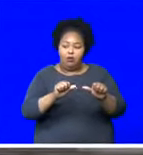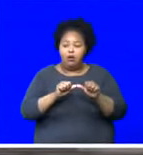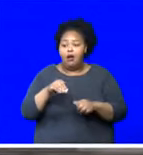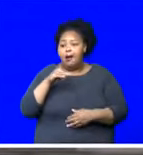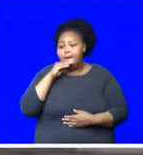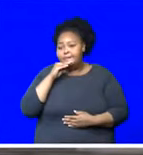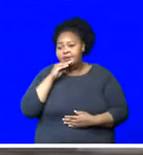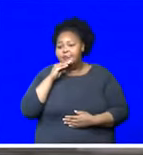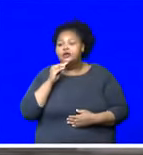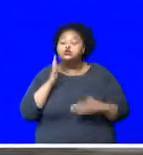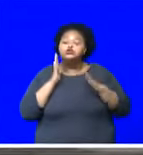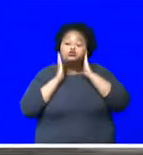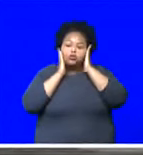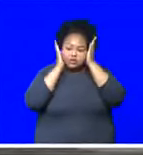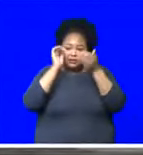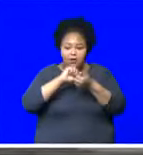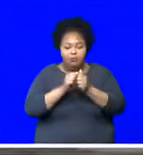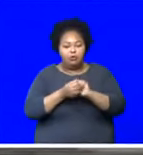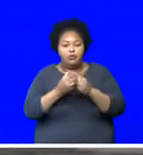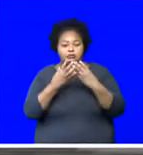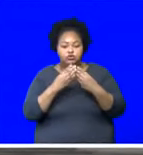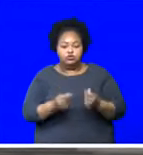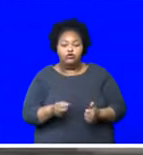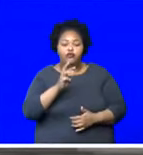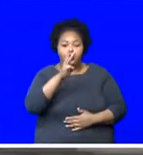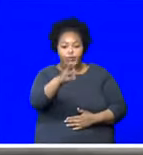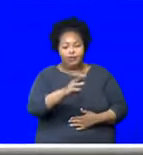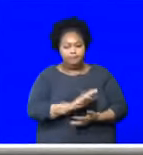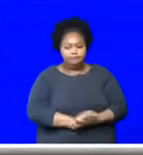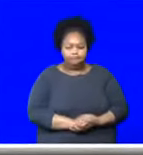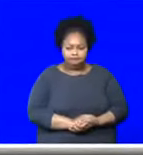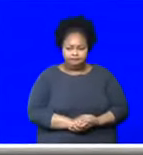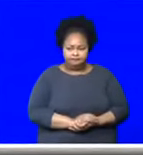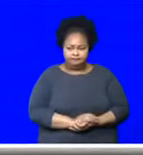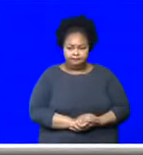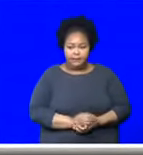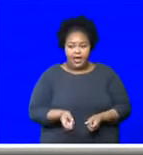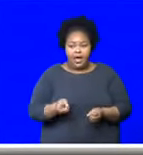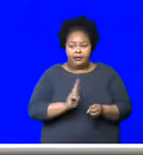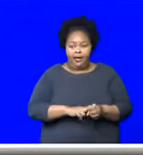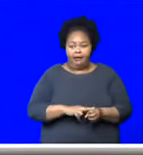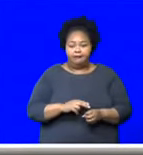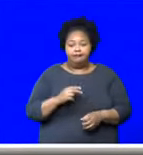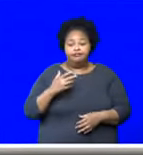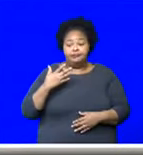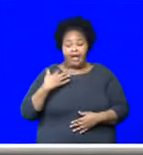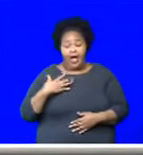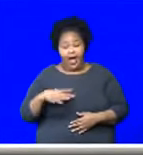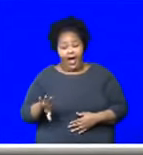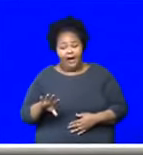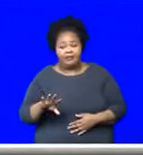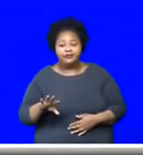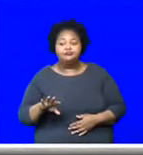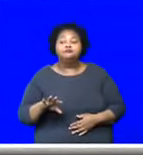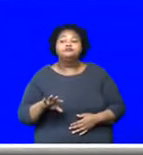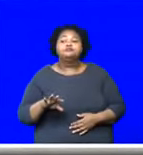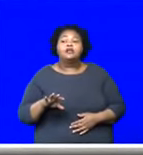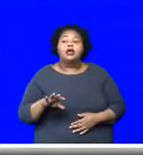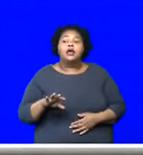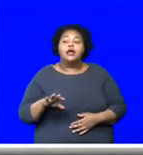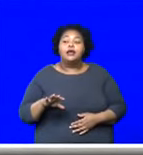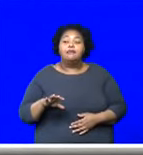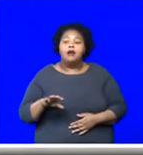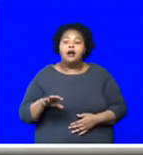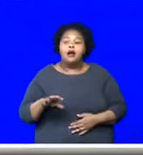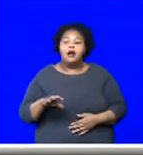ngako silive la kangwane nekuveta ke kokuthi sibe nabo labahambile bayo pitcha ka youth fund labanye bayo